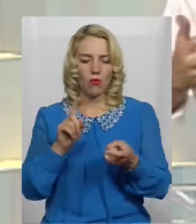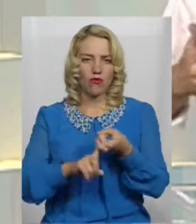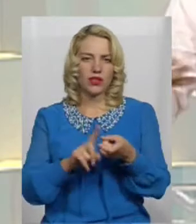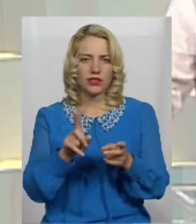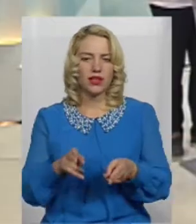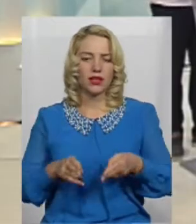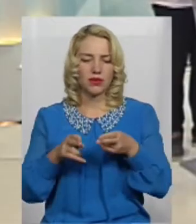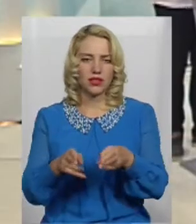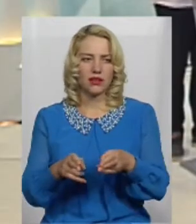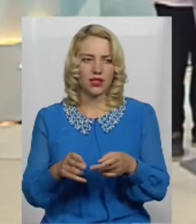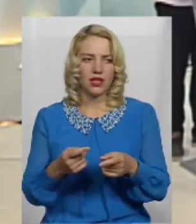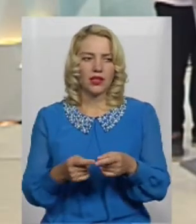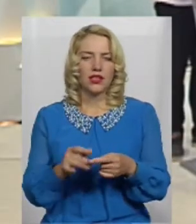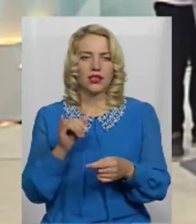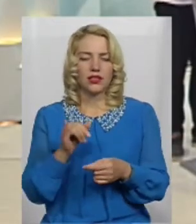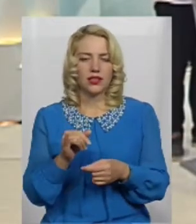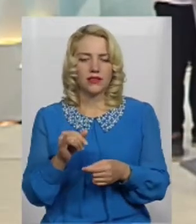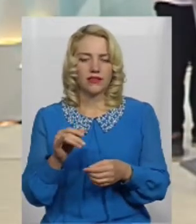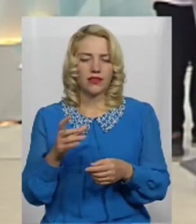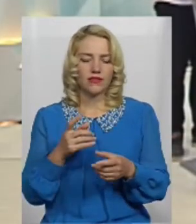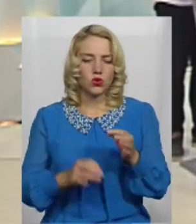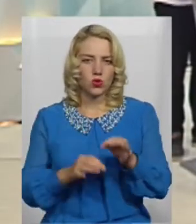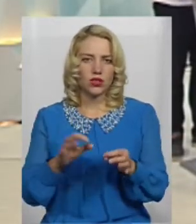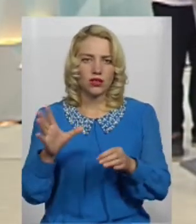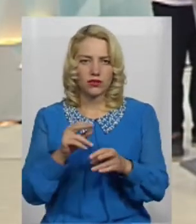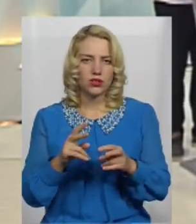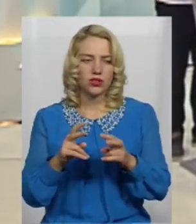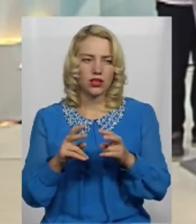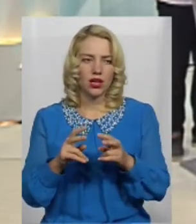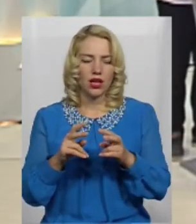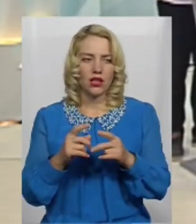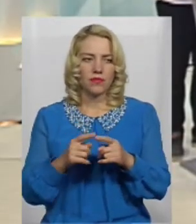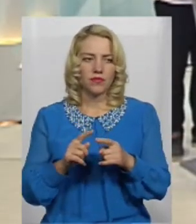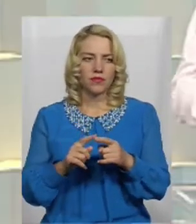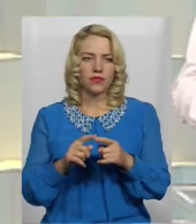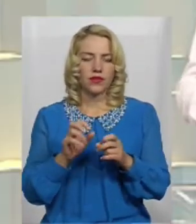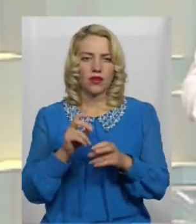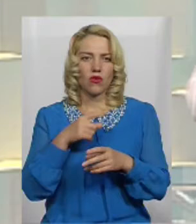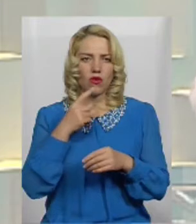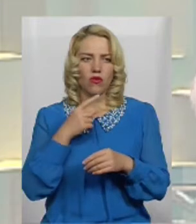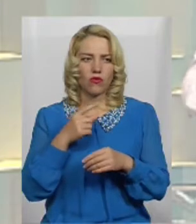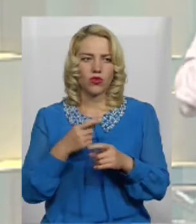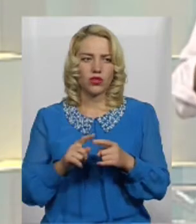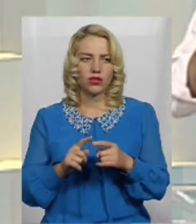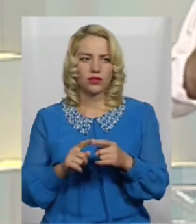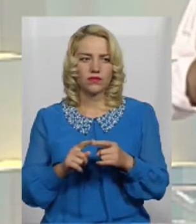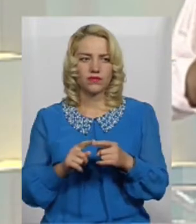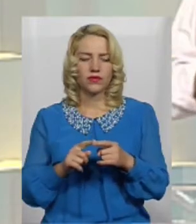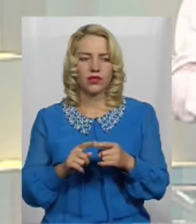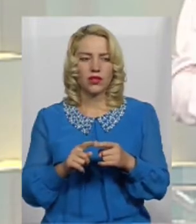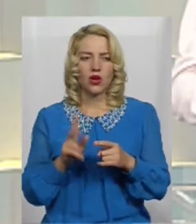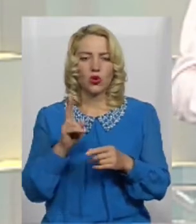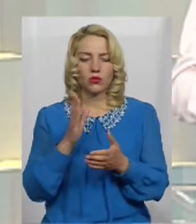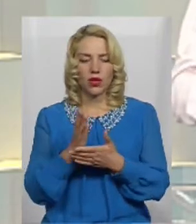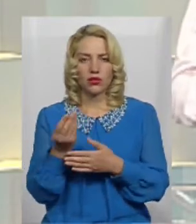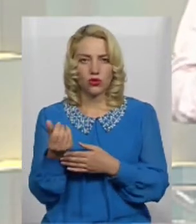які закінчились фатально для жертви. І вони в судах всі розбиваються, власне, про те, на що назвав колега Звінковець, в те, що